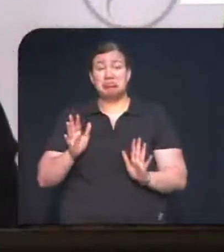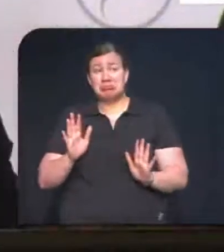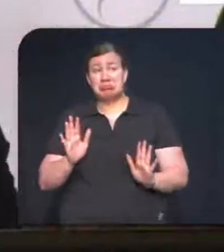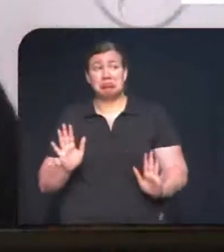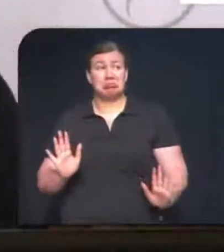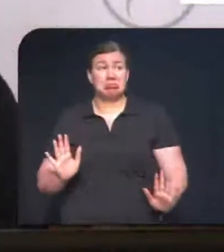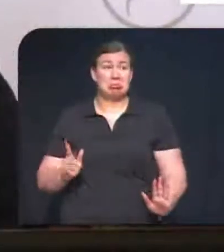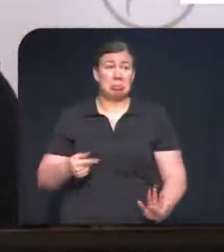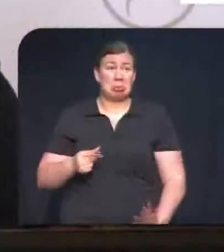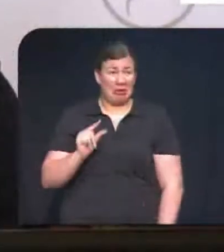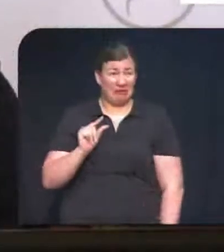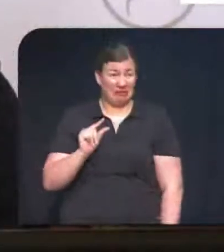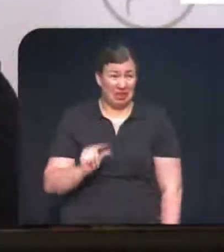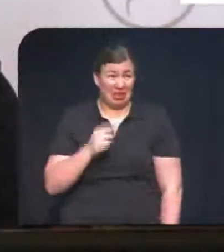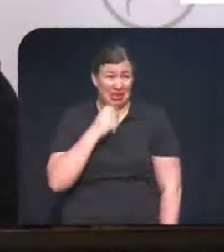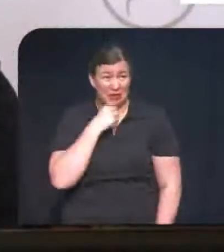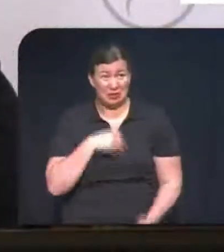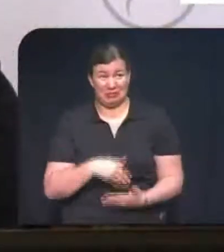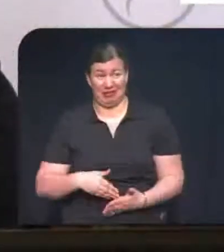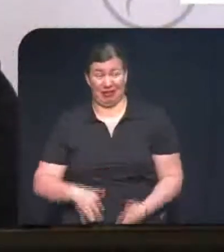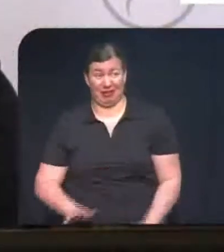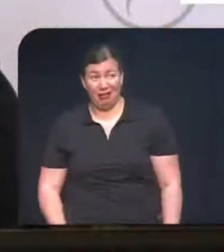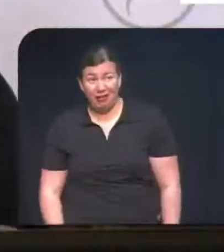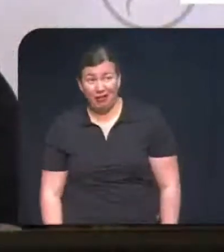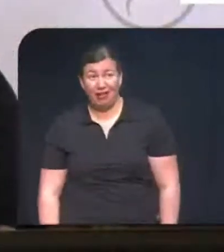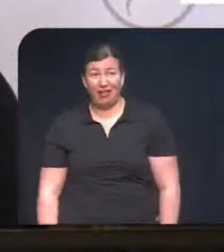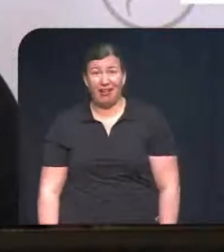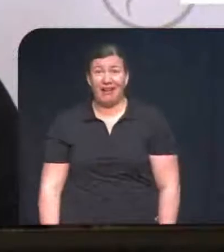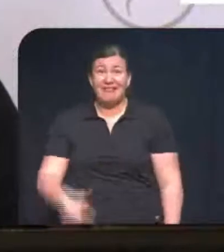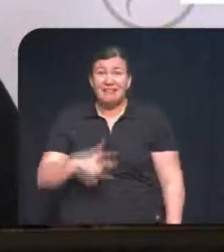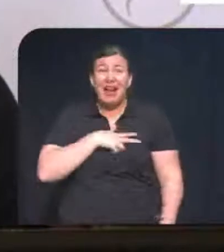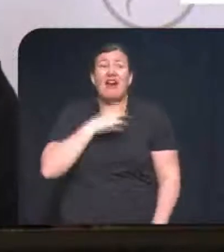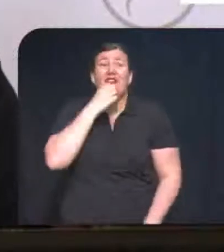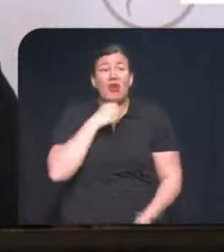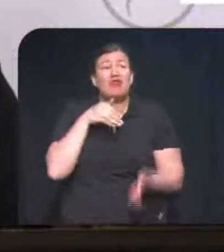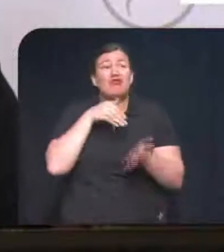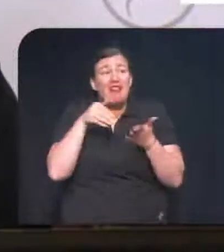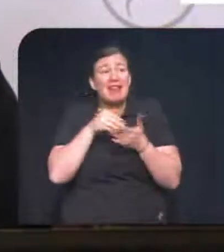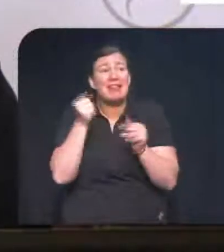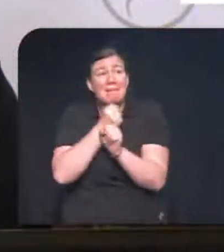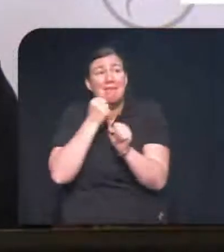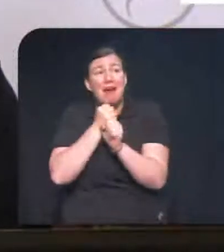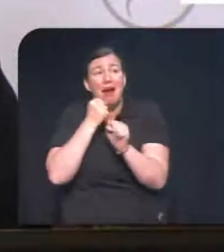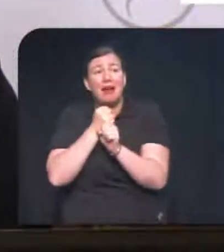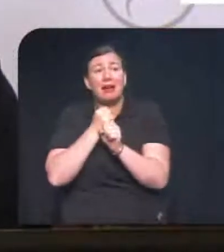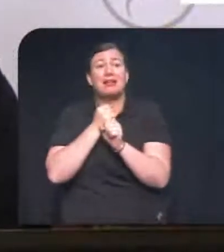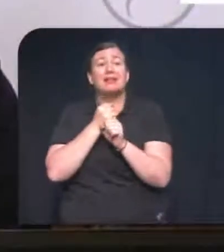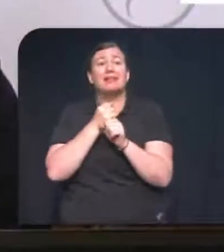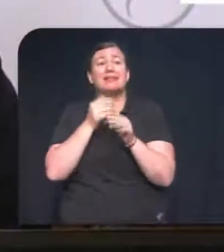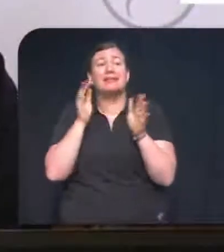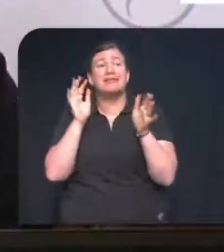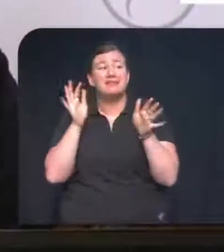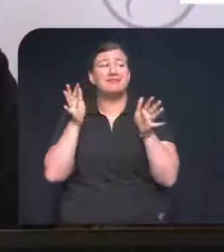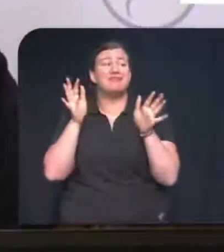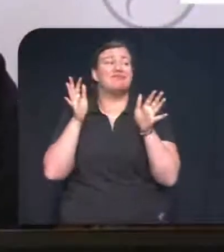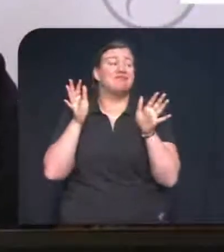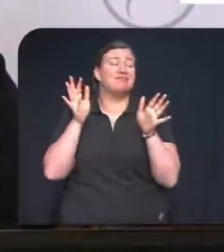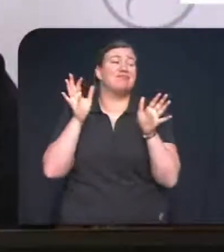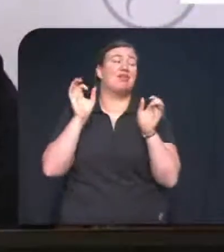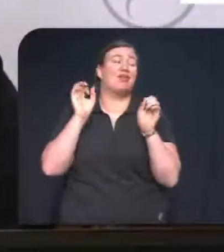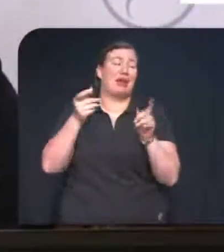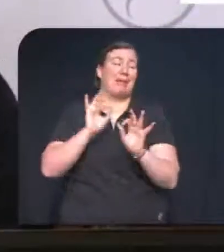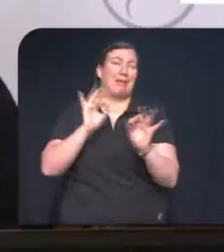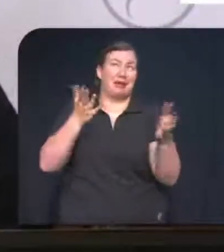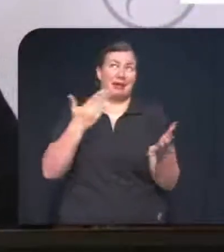also das sind irgendwie weniger wollt ihr weitermachen da das ist eindeutig